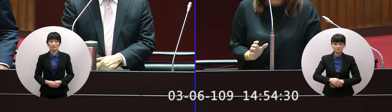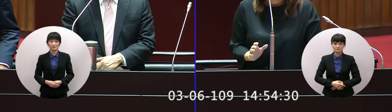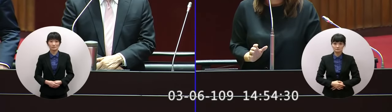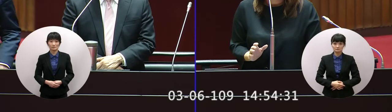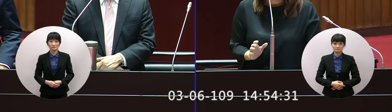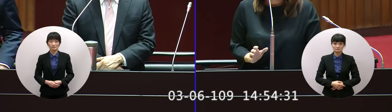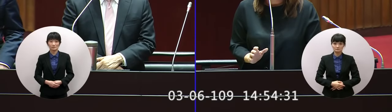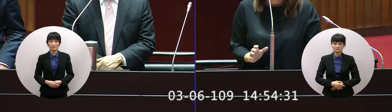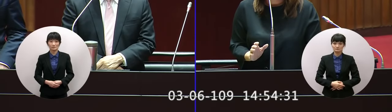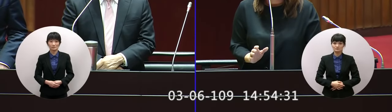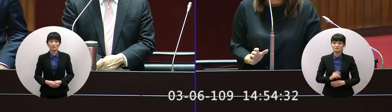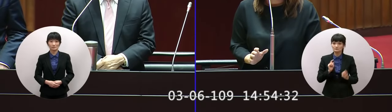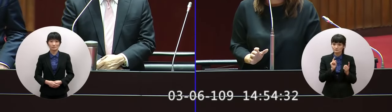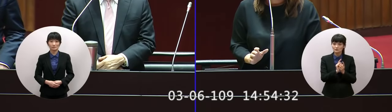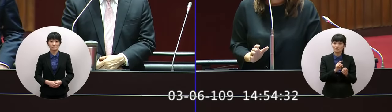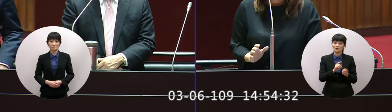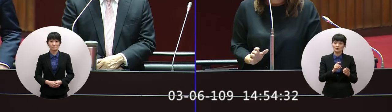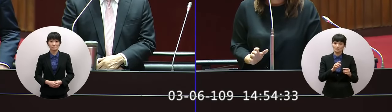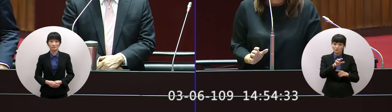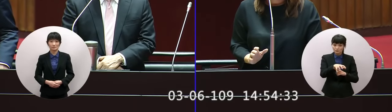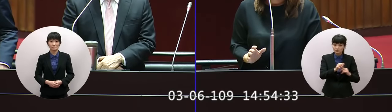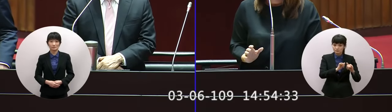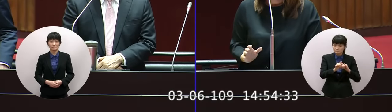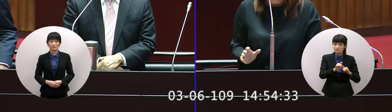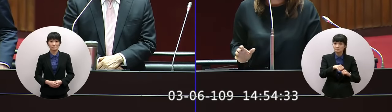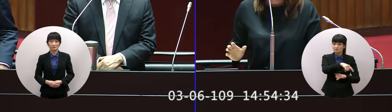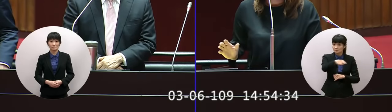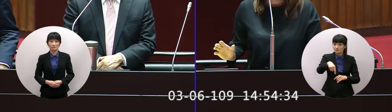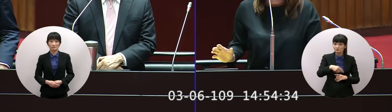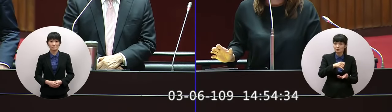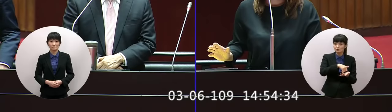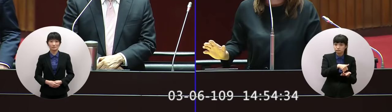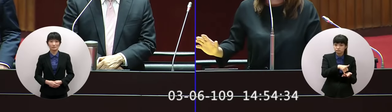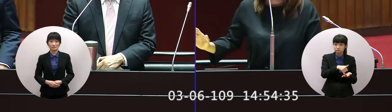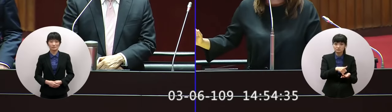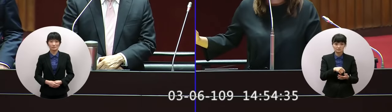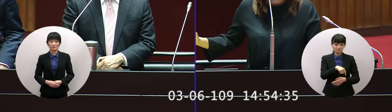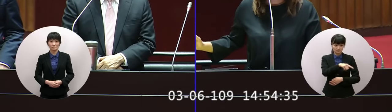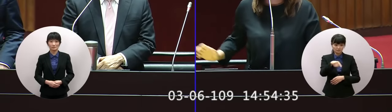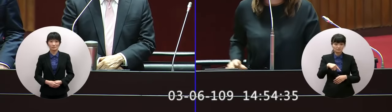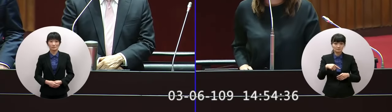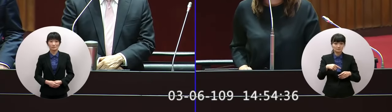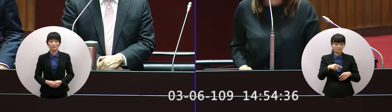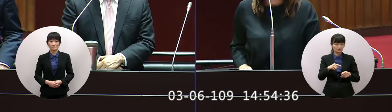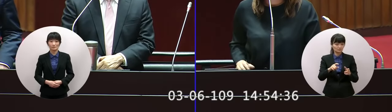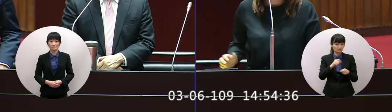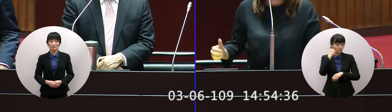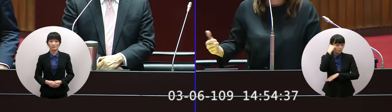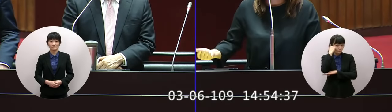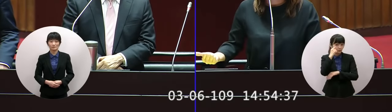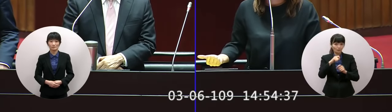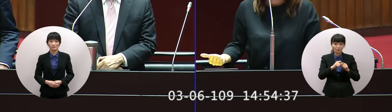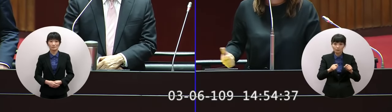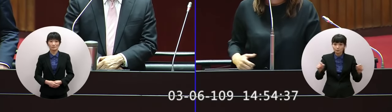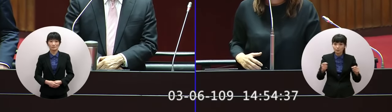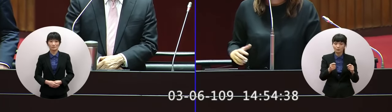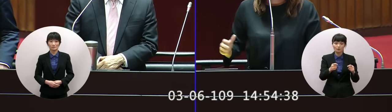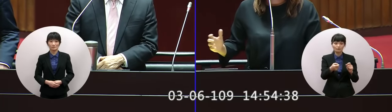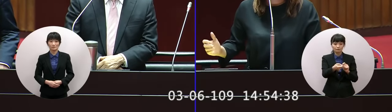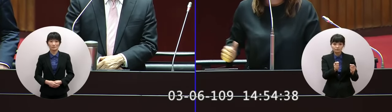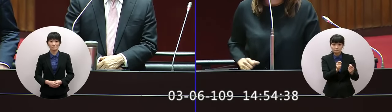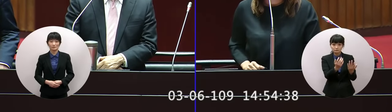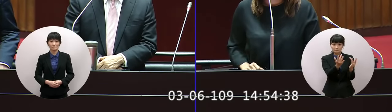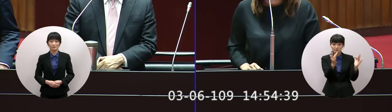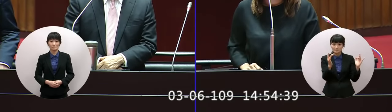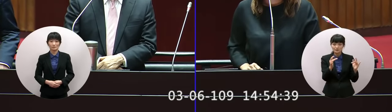我们有很多弱势的农民、林农，他们长期帮政府照顾那里的一些竹林或